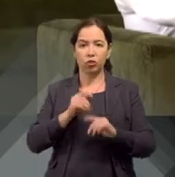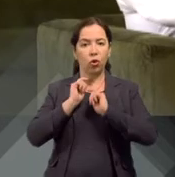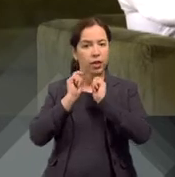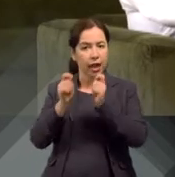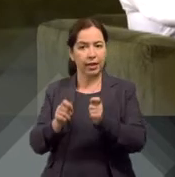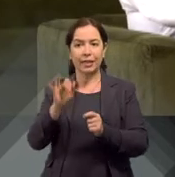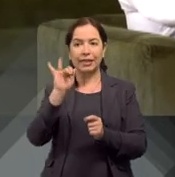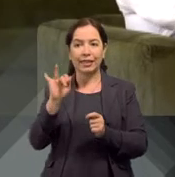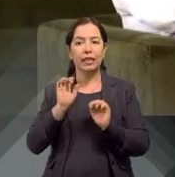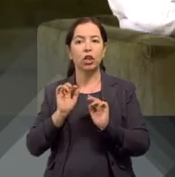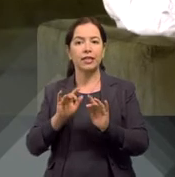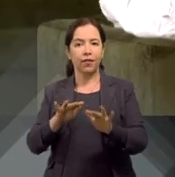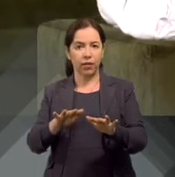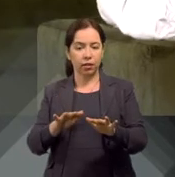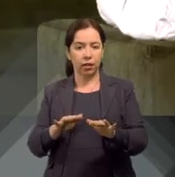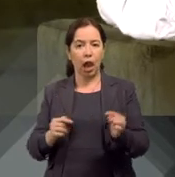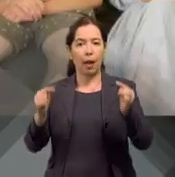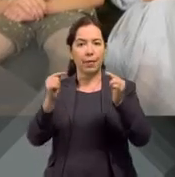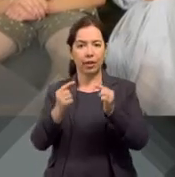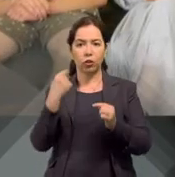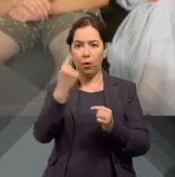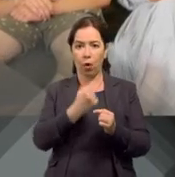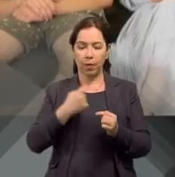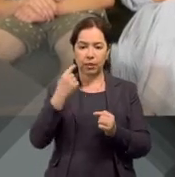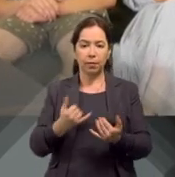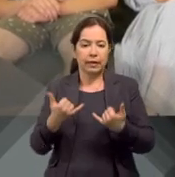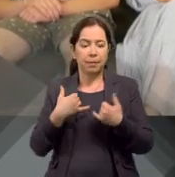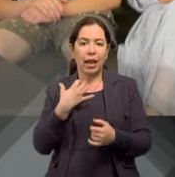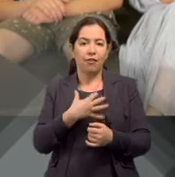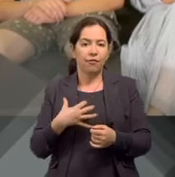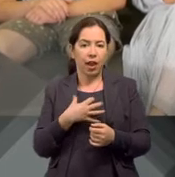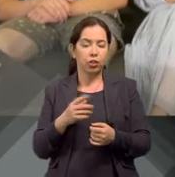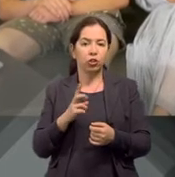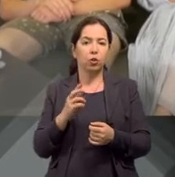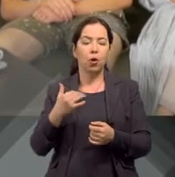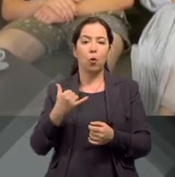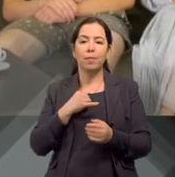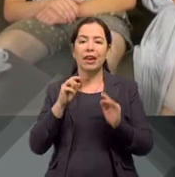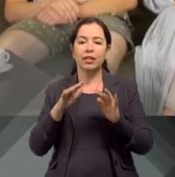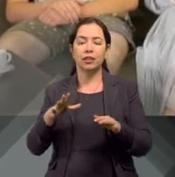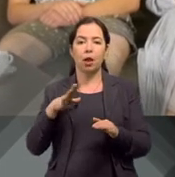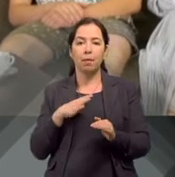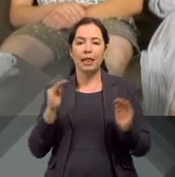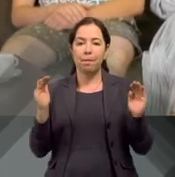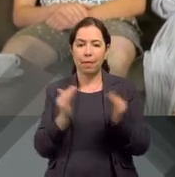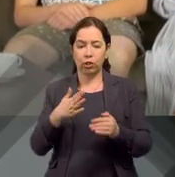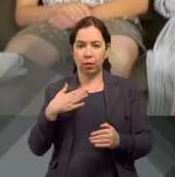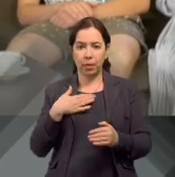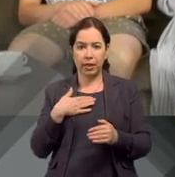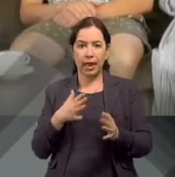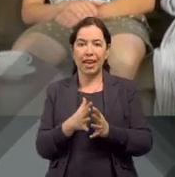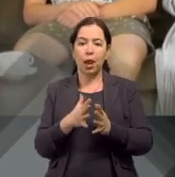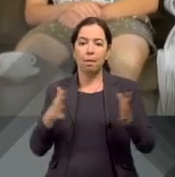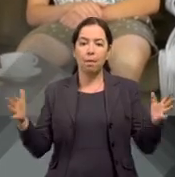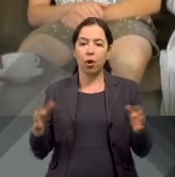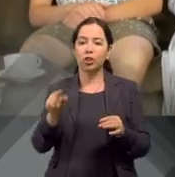и действовать определенным образом. Для меня важно, чтобы в моем действии было как можно меньше меня и как можно